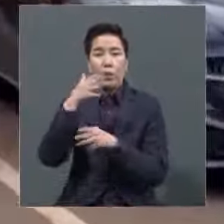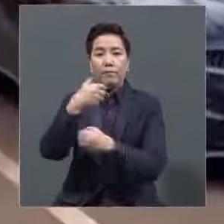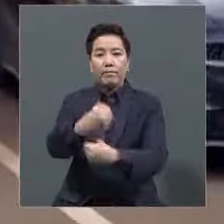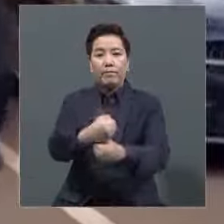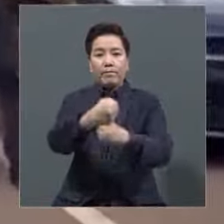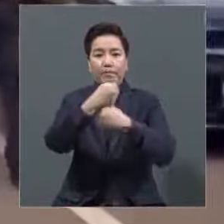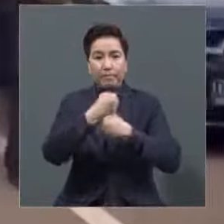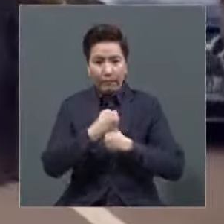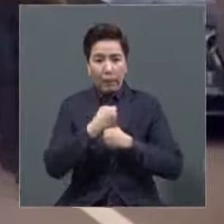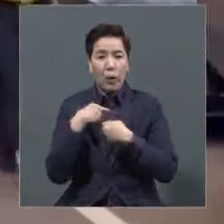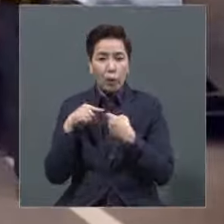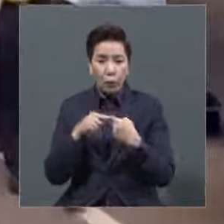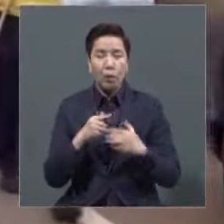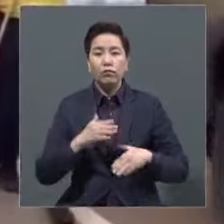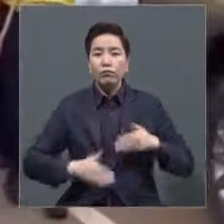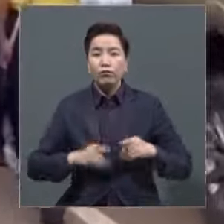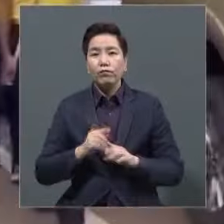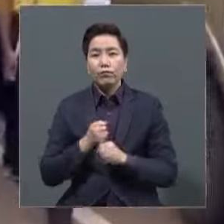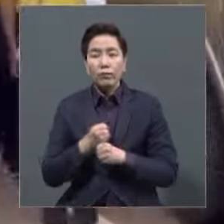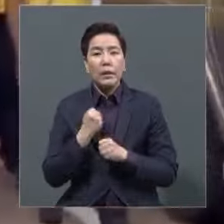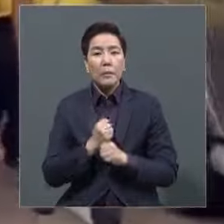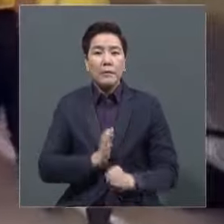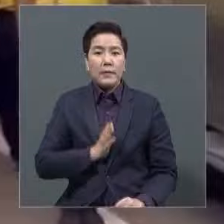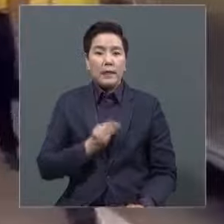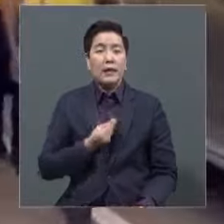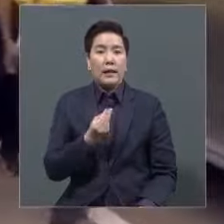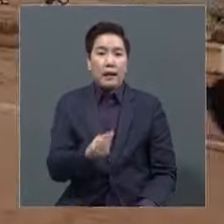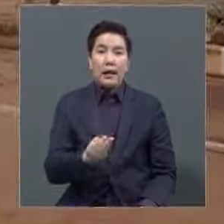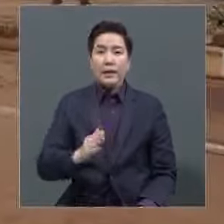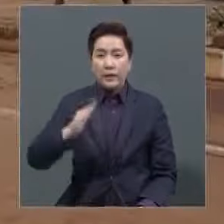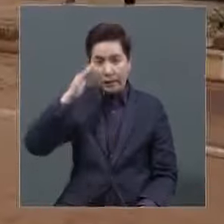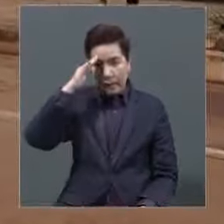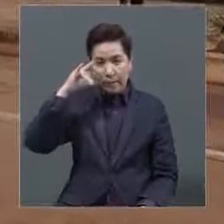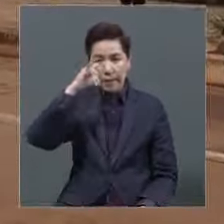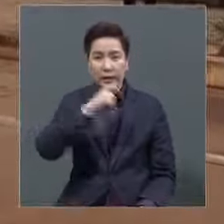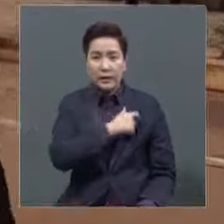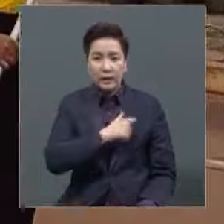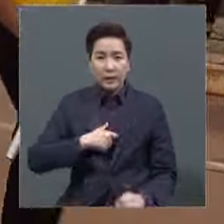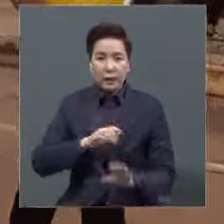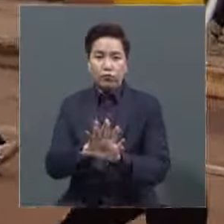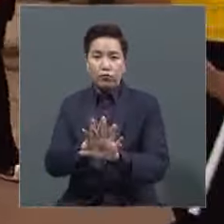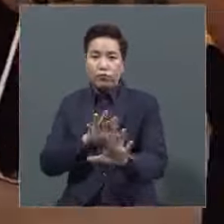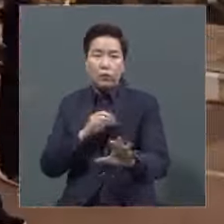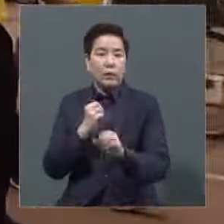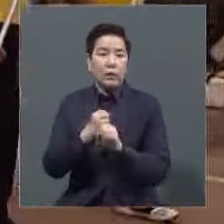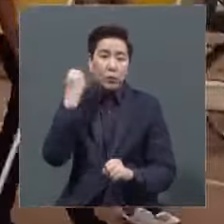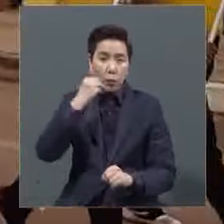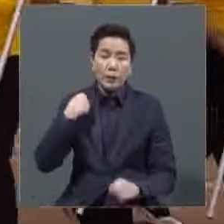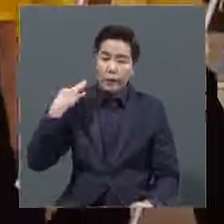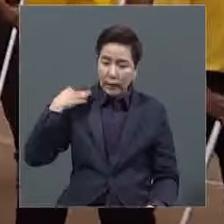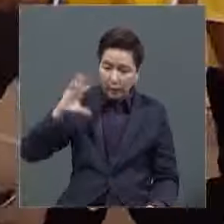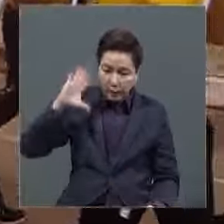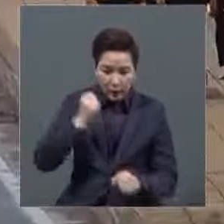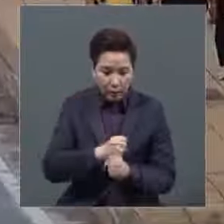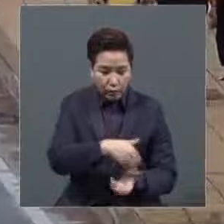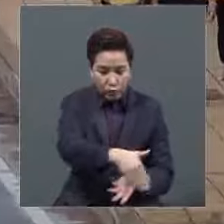ติพันธุ์ภายในงานของทุกจังหวัดจะมีการจัดพิธีรับมอบธงตราสัญลักษณ์ แล้วก็จะมีการจัดนิทรรศการเฉลิมพระเกียรติ